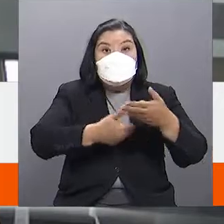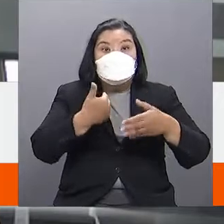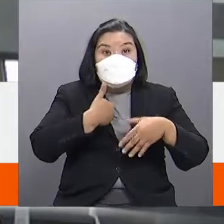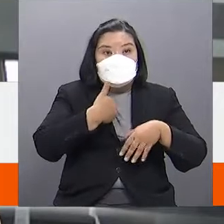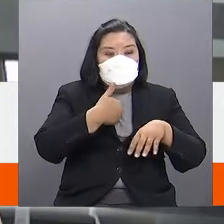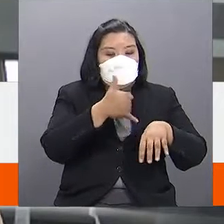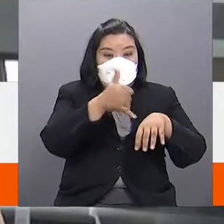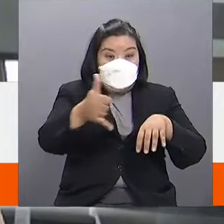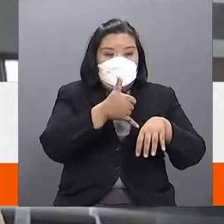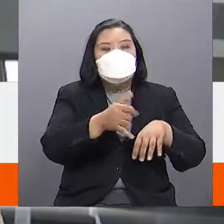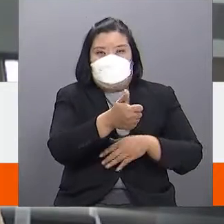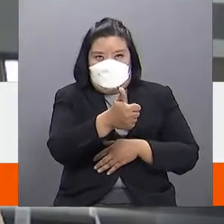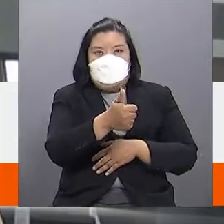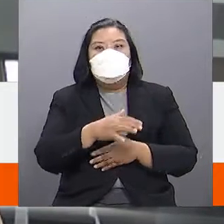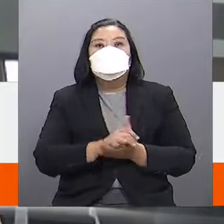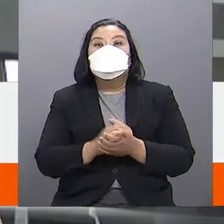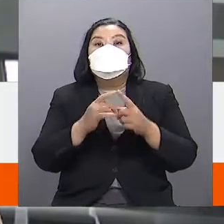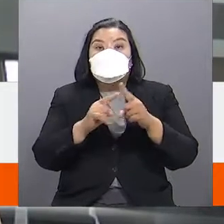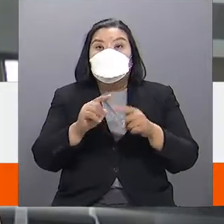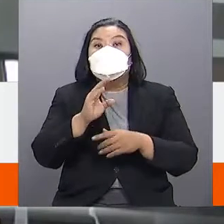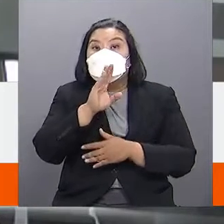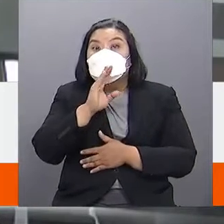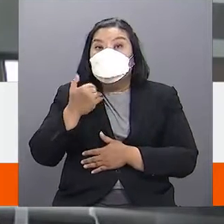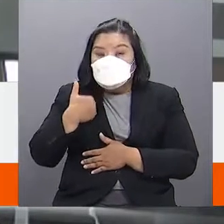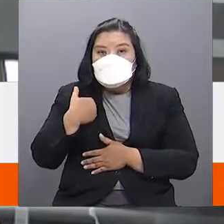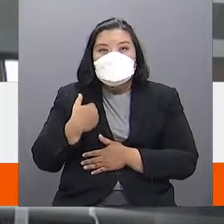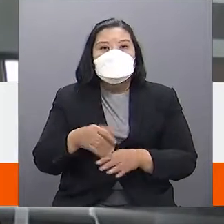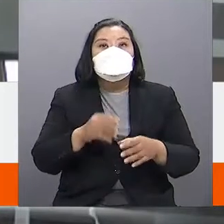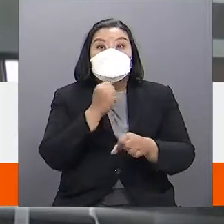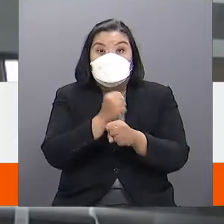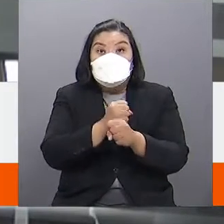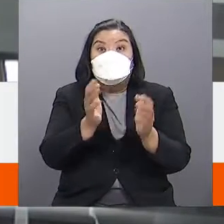จากหลายที่มาทำงานด้วยกันก็จะต้องมีการ